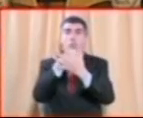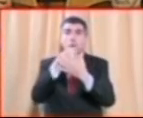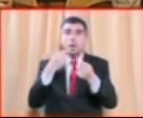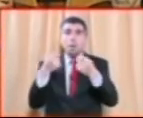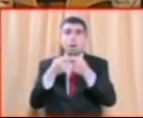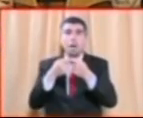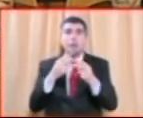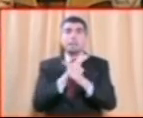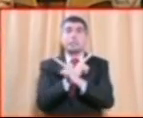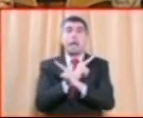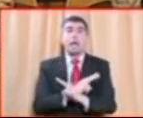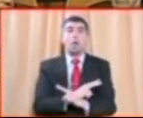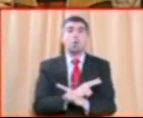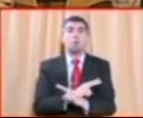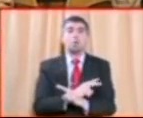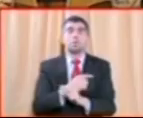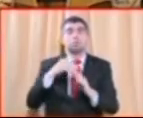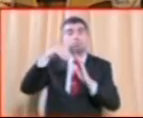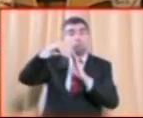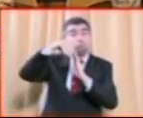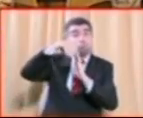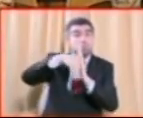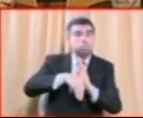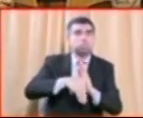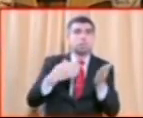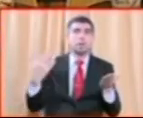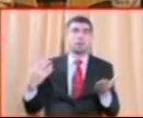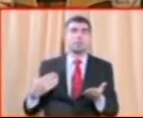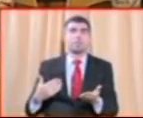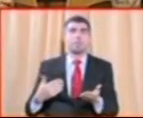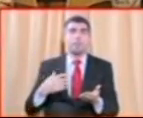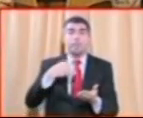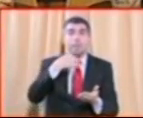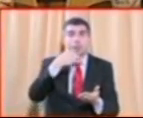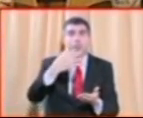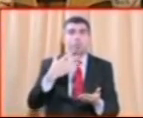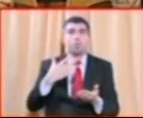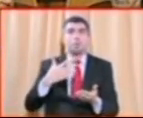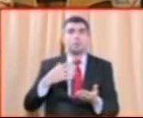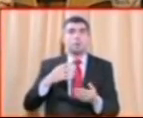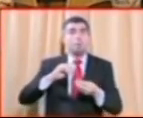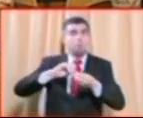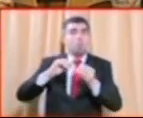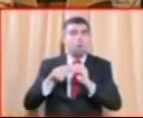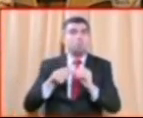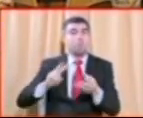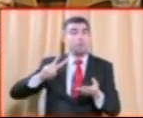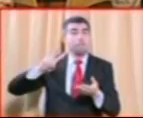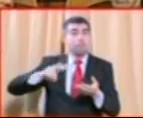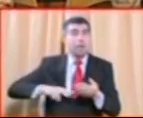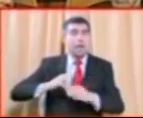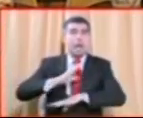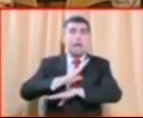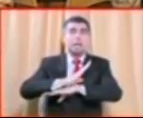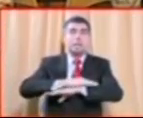كياخذوا التقاعد كيرجعوا في واحد الحالة ديال الخصاص فظيعة. السيد الوزير المحترم، كاين اشكال ديال الاحترام ديال